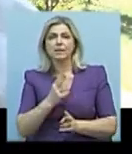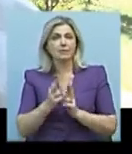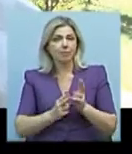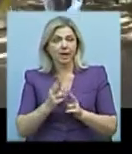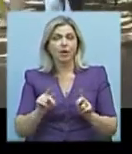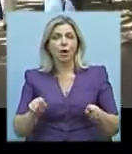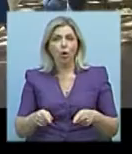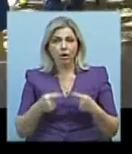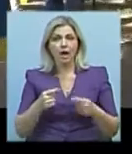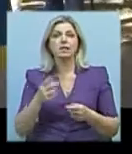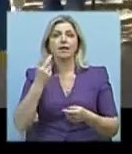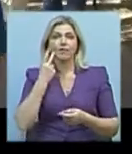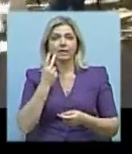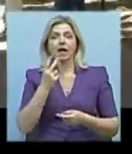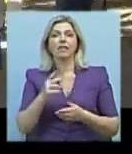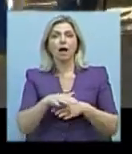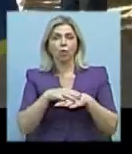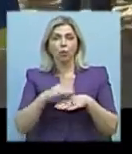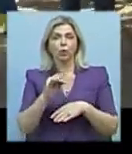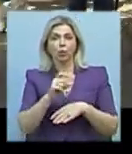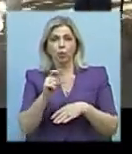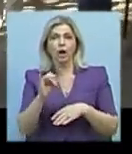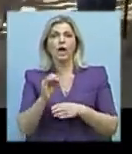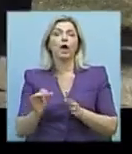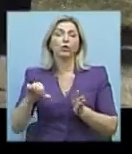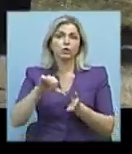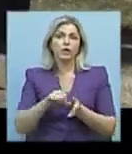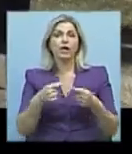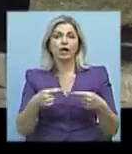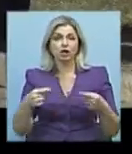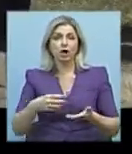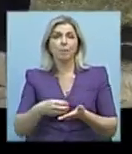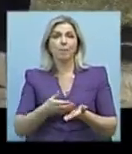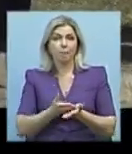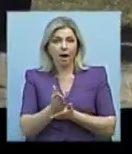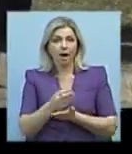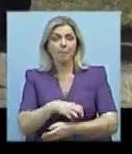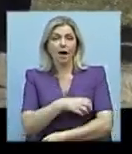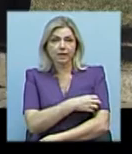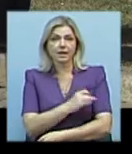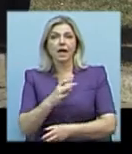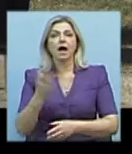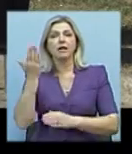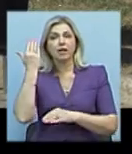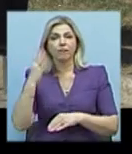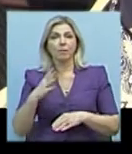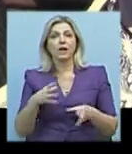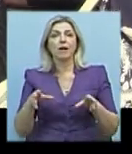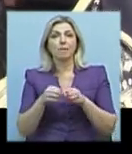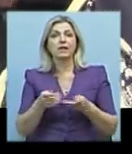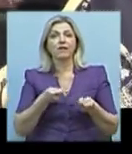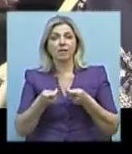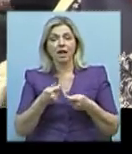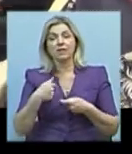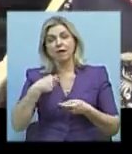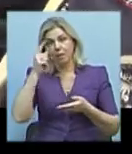Організатором традиційно виступає Народний рух, долучаються інші політичні партії. Деякі роки разом з владою то відбувалося. Я сподіваюся, можливо, і в